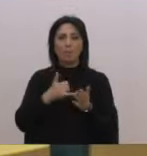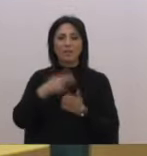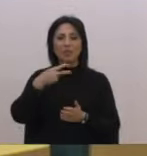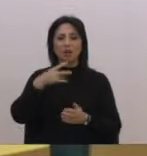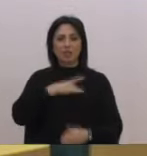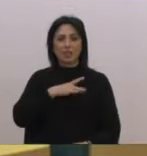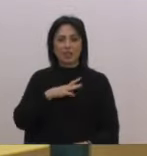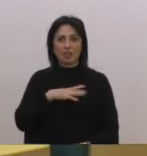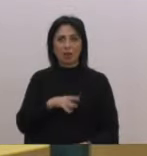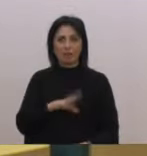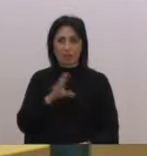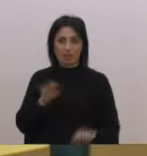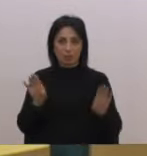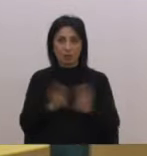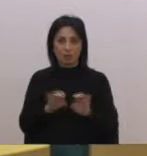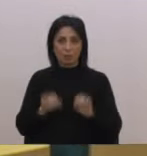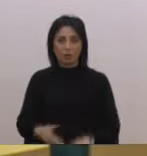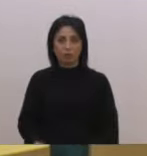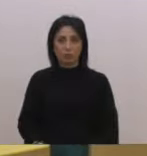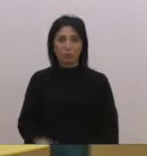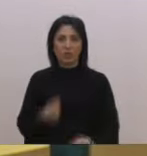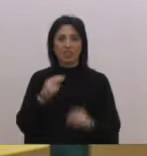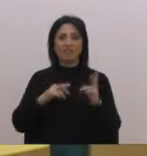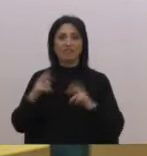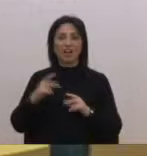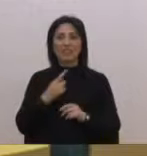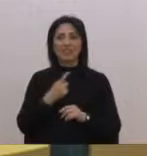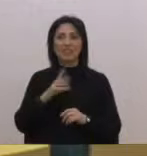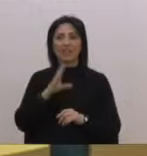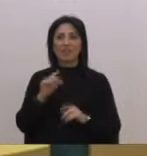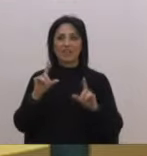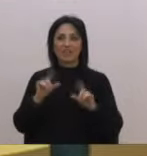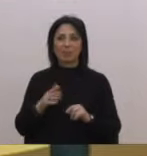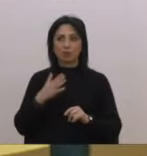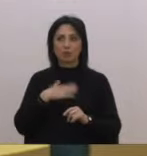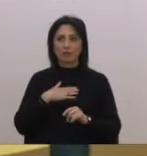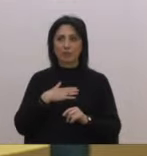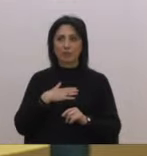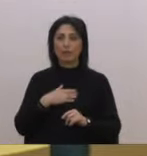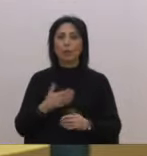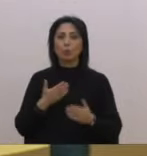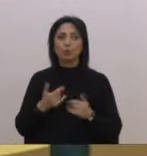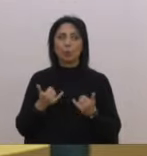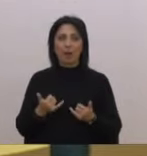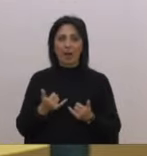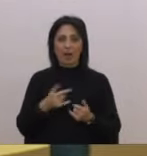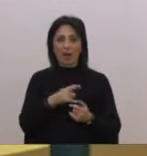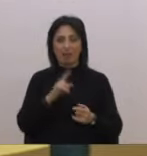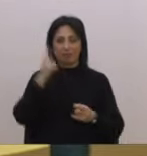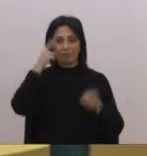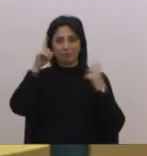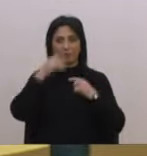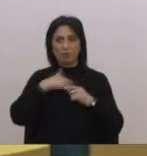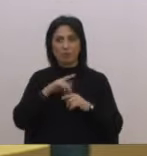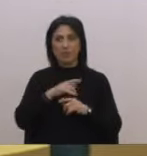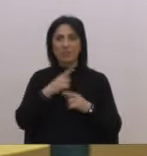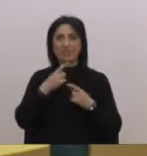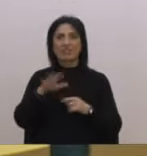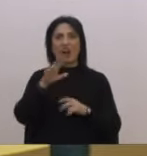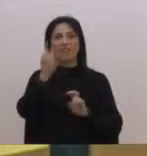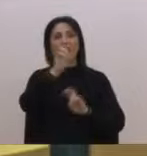საერთოდ. ასეთ შედარება შეიძლება? ინფლაცია არის ერთ-ერთი ყველაზე დაბალი ჩვენთან. Da tu acela șarze chiar și ezle băragat să aștepti de scuva cărușe